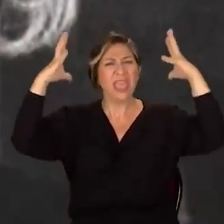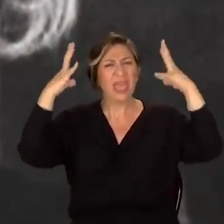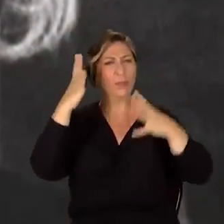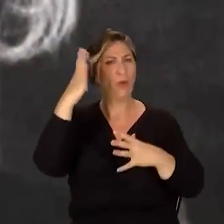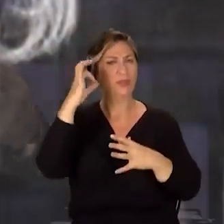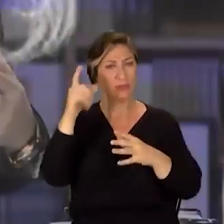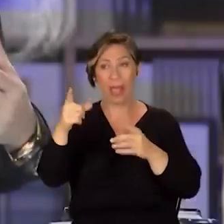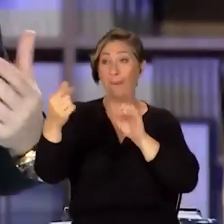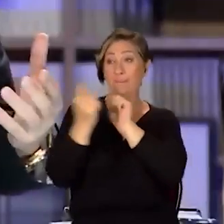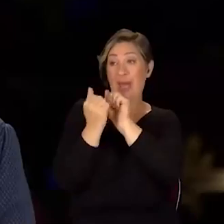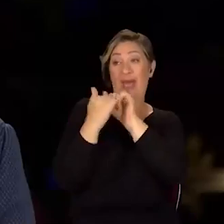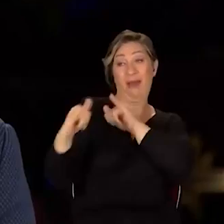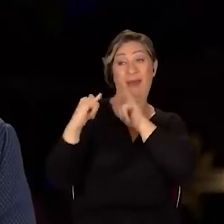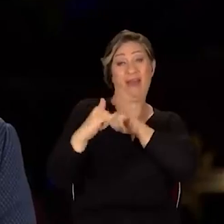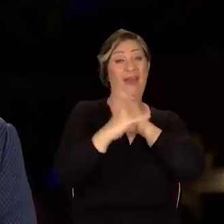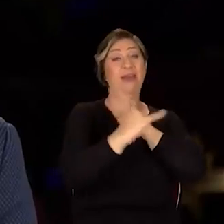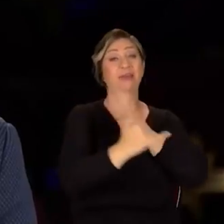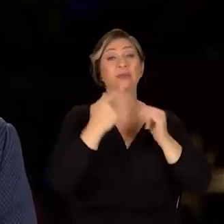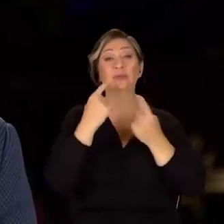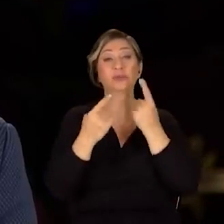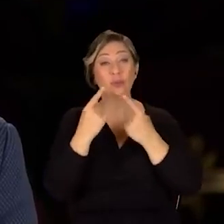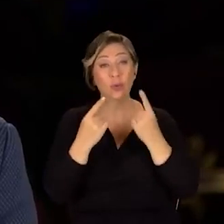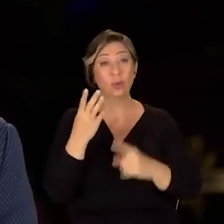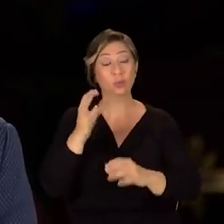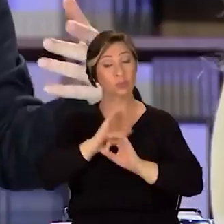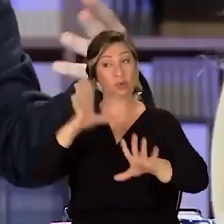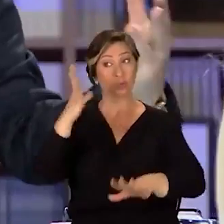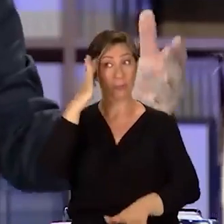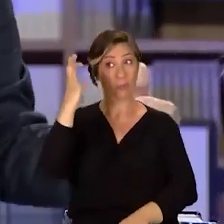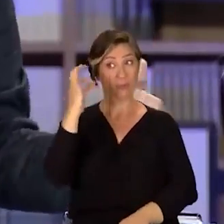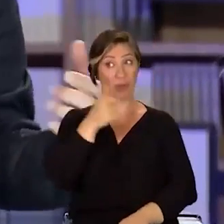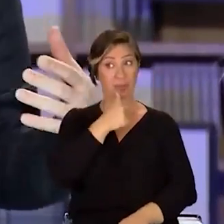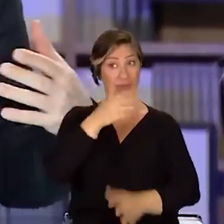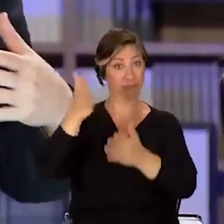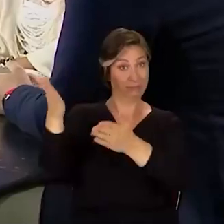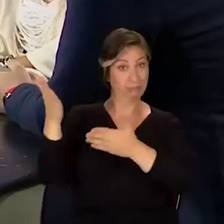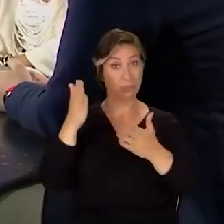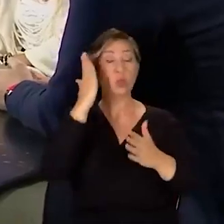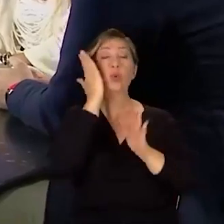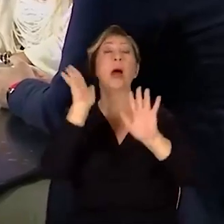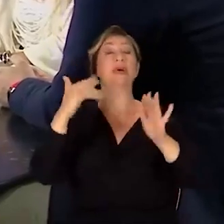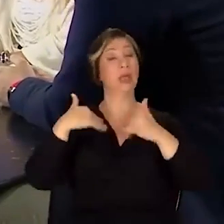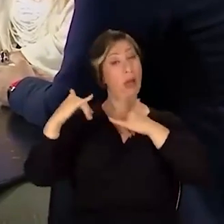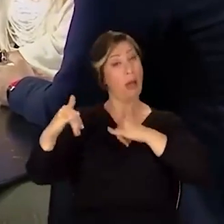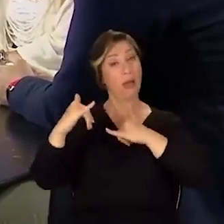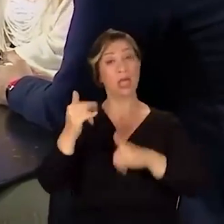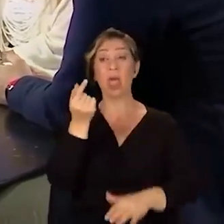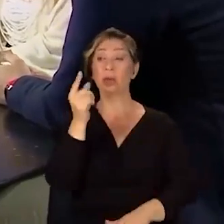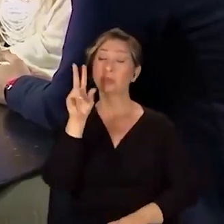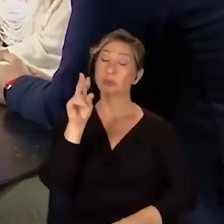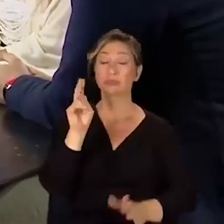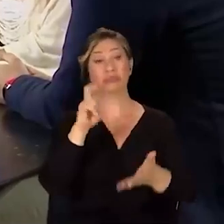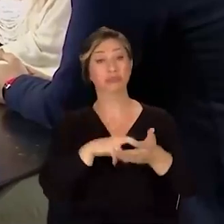bununla özdeşleştiriyor. Diyor ki işte diyor çok bu diyor zekiyim. Müthiş diyor bilim insanları, dehalar falan hiç uyuyamazlarmış. İşte yarım saat